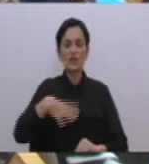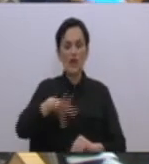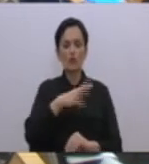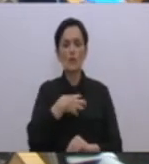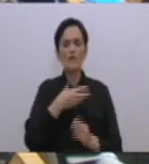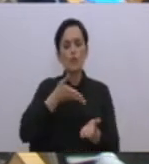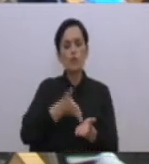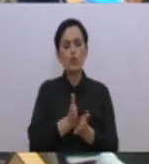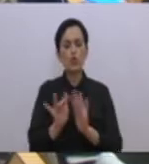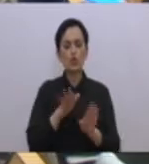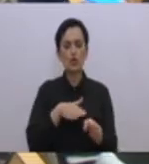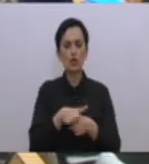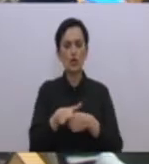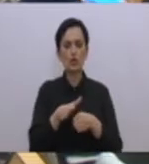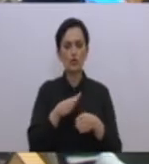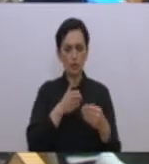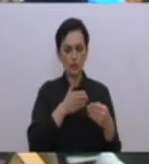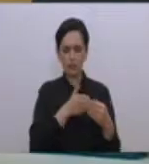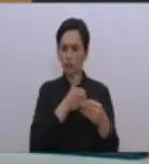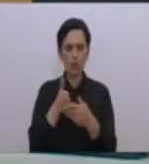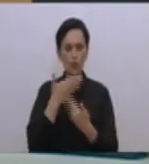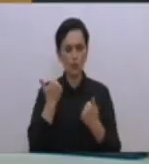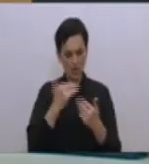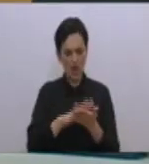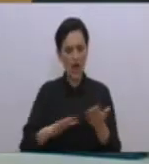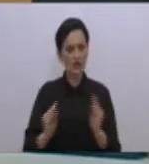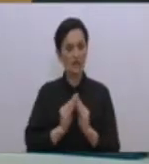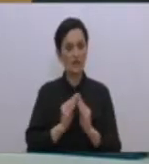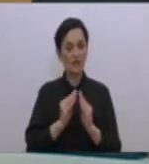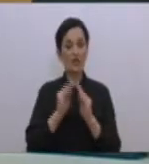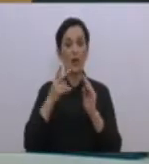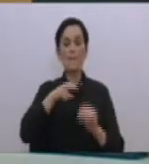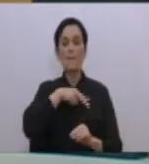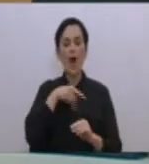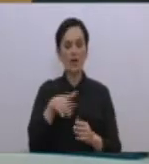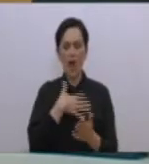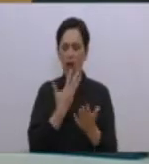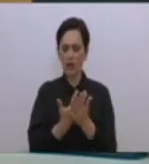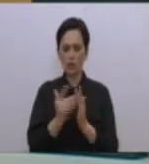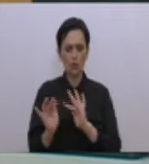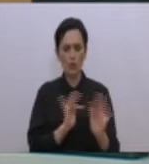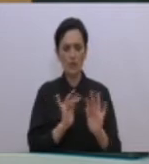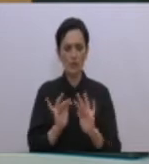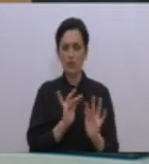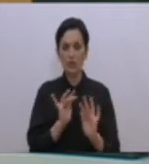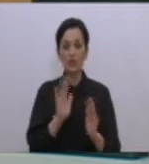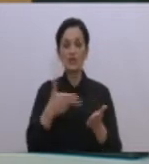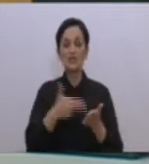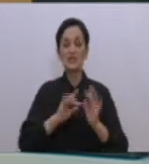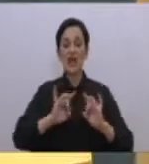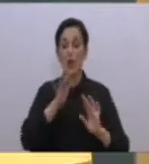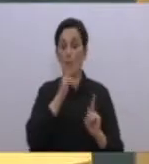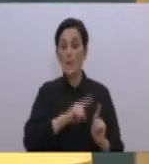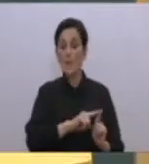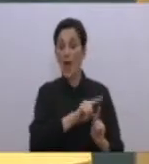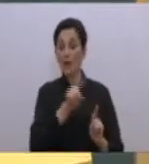ფუნქციების შესრულება შეუფერხებლად გაეგრძელებინათ. Საკანონმდებლო საქმიანობა აქტიურად მიმდინარეობდა. Კერძოდ, საანგარიშო პერიოდში